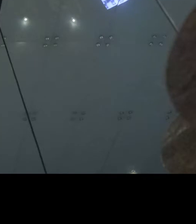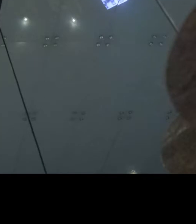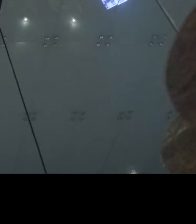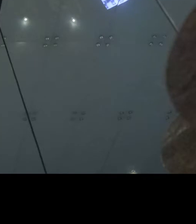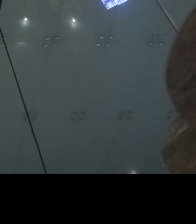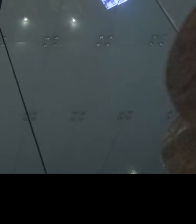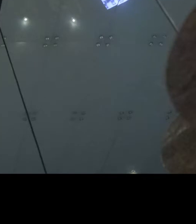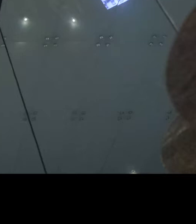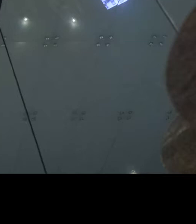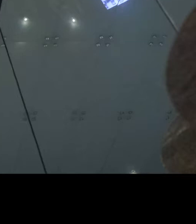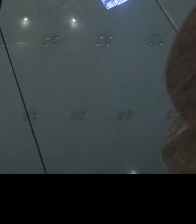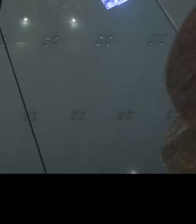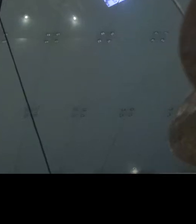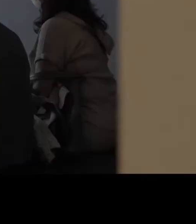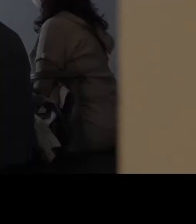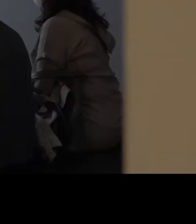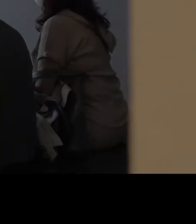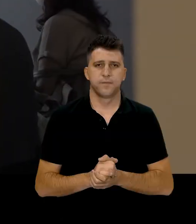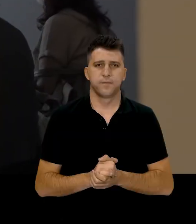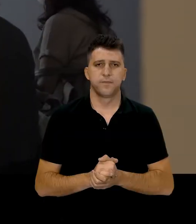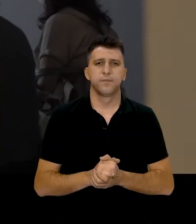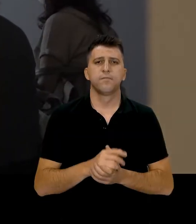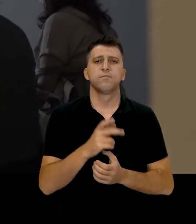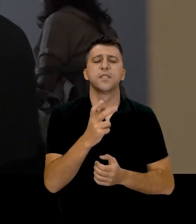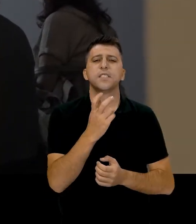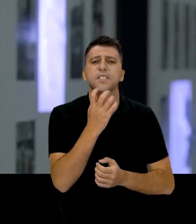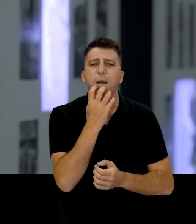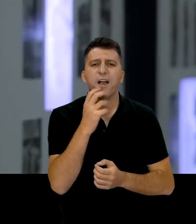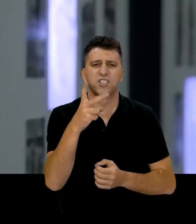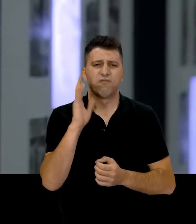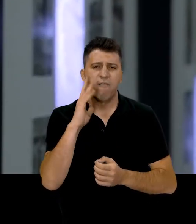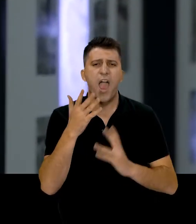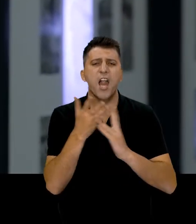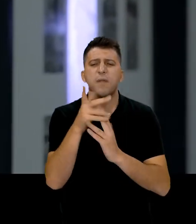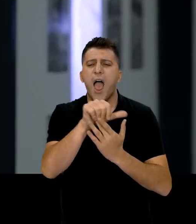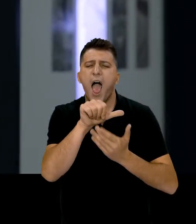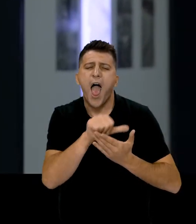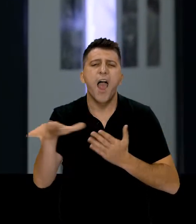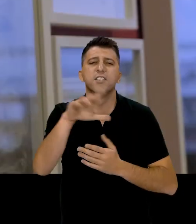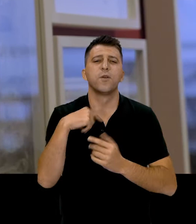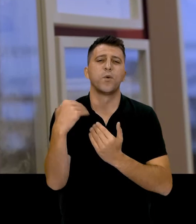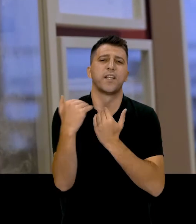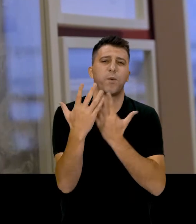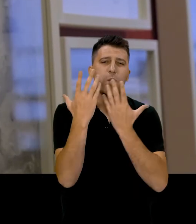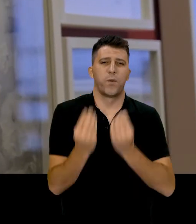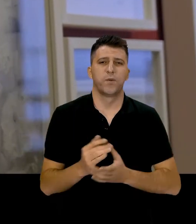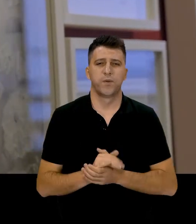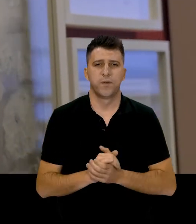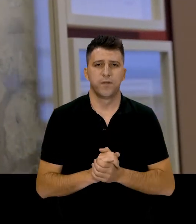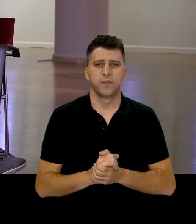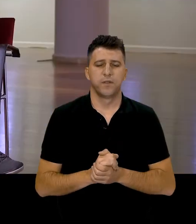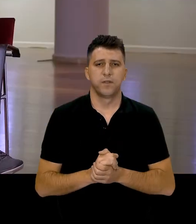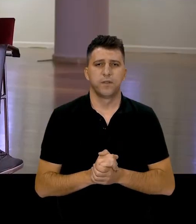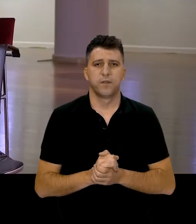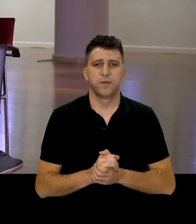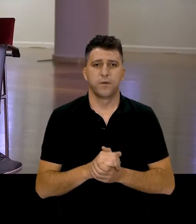siyah beyaz insan fotoğrafları var. Sabancı Vakfı ve Erişilebilir Her Şey bize bu konuda destek oldular. Dün bugün İstanbul